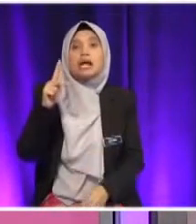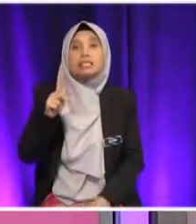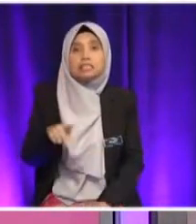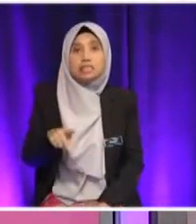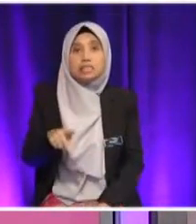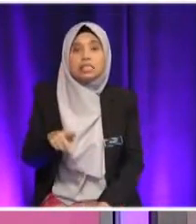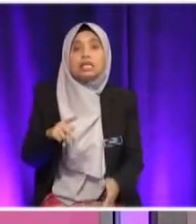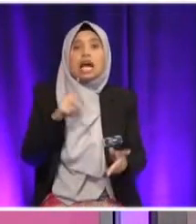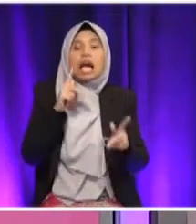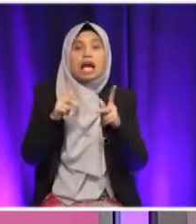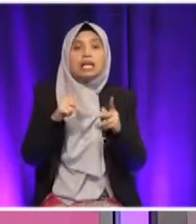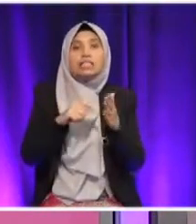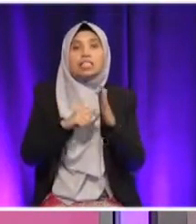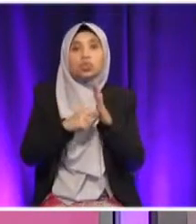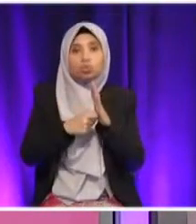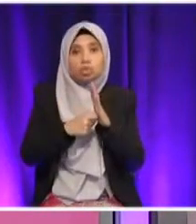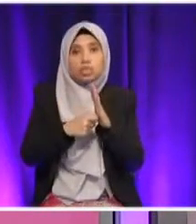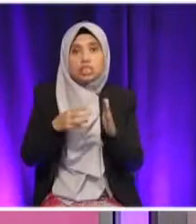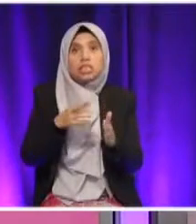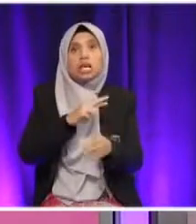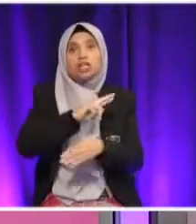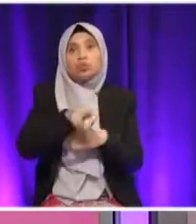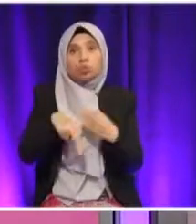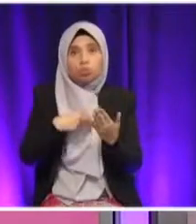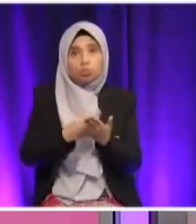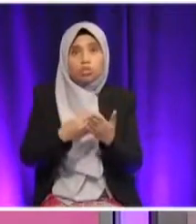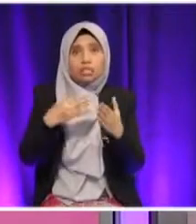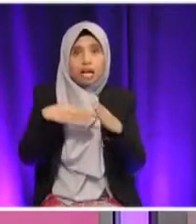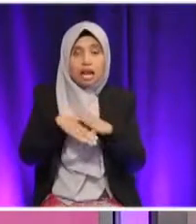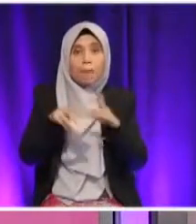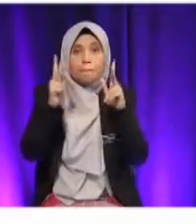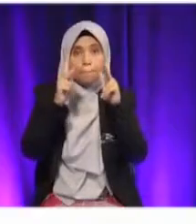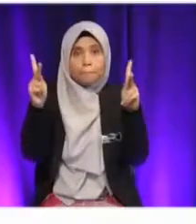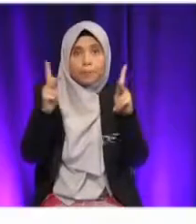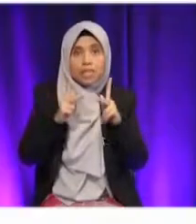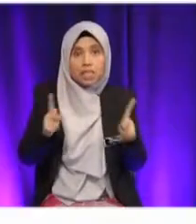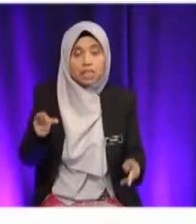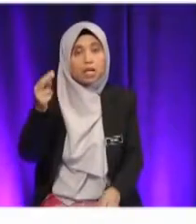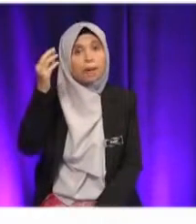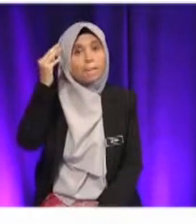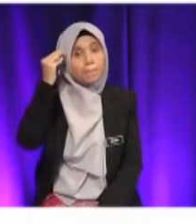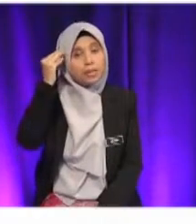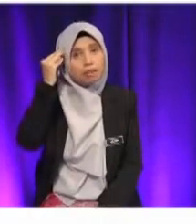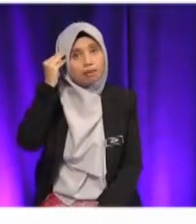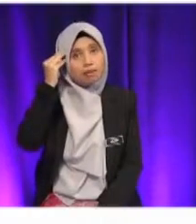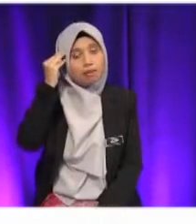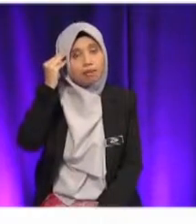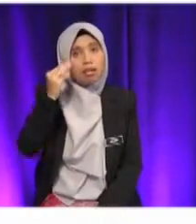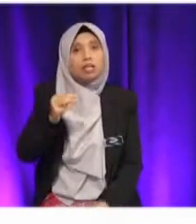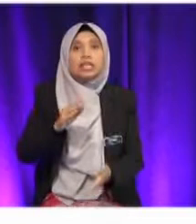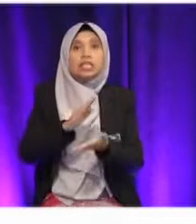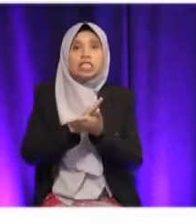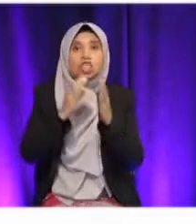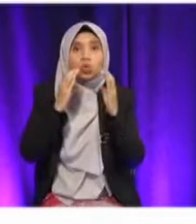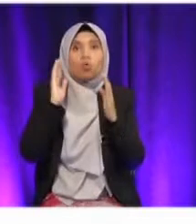DKT kunci Yunan kita merumuskannya dalam peti mindah jadi pecel mindayani adalah anak murid yang hasilkan